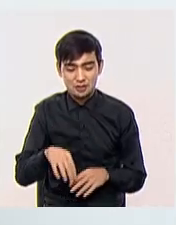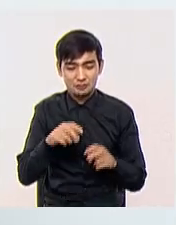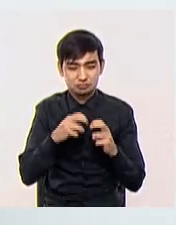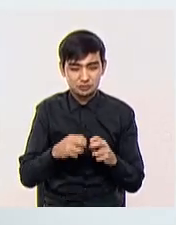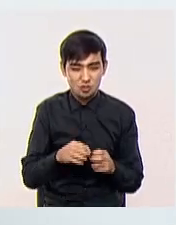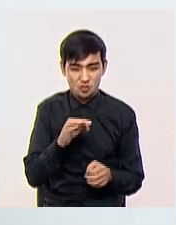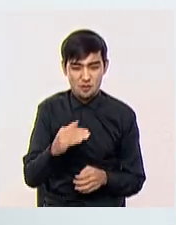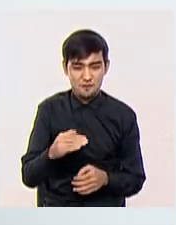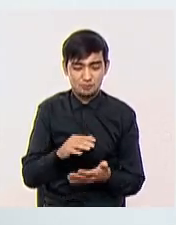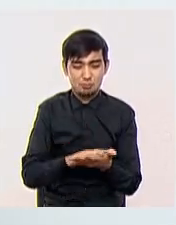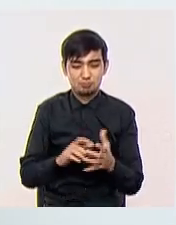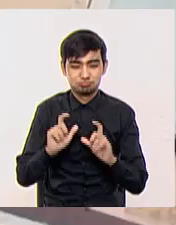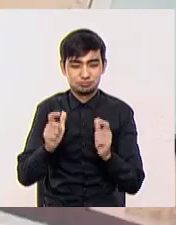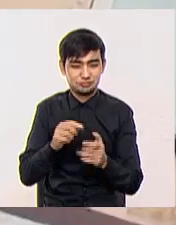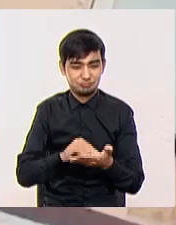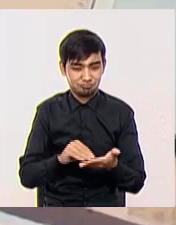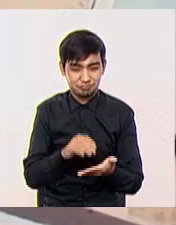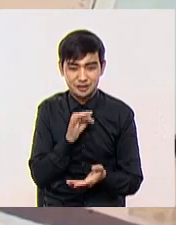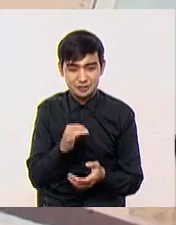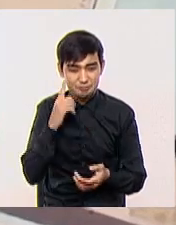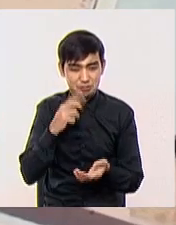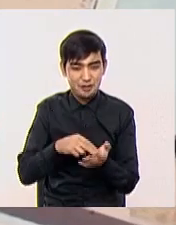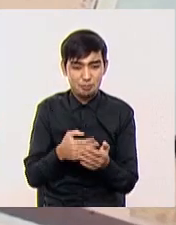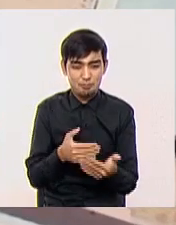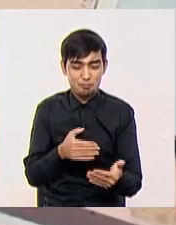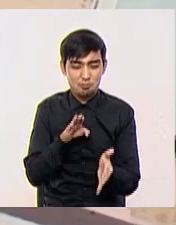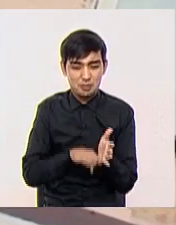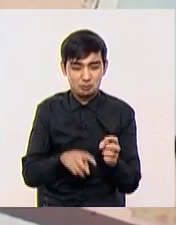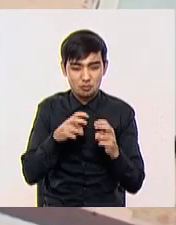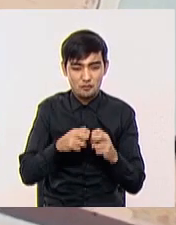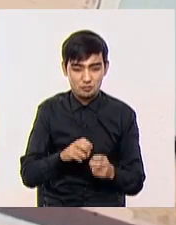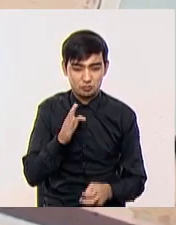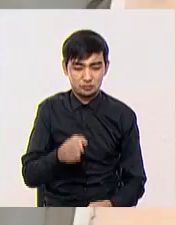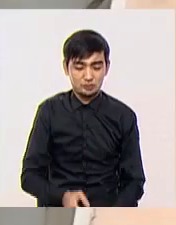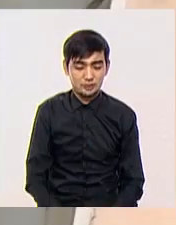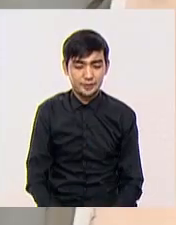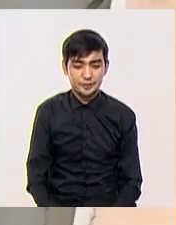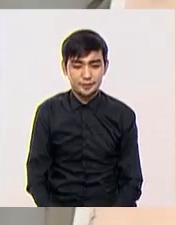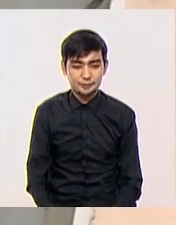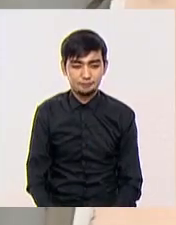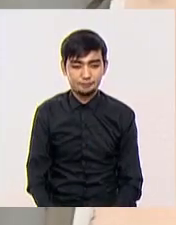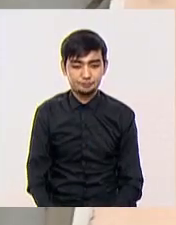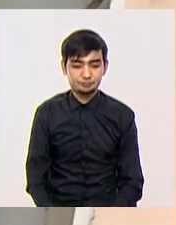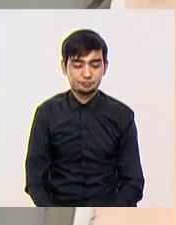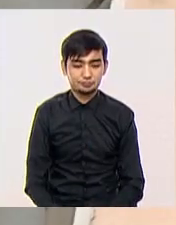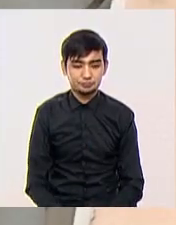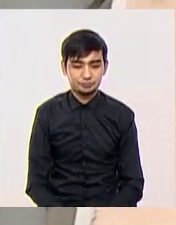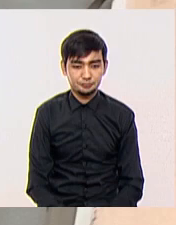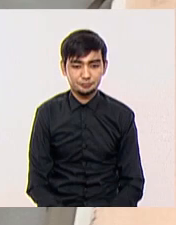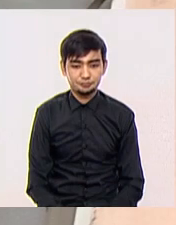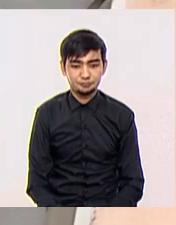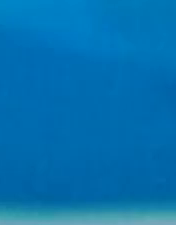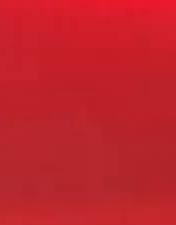написать им официальное письмо для проведения внеплановой проверки. Людмила Батюшкина, Ирина Ненашева, Информбюро, Карагандинская